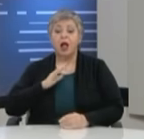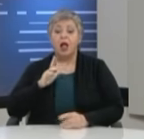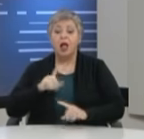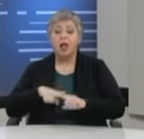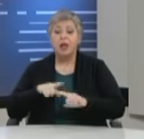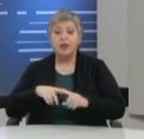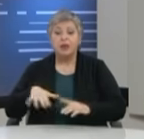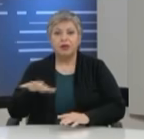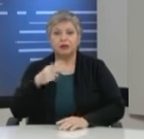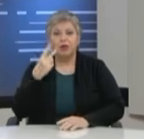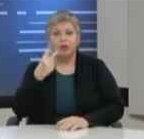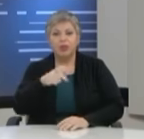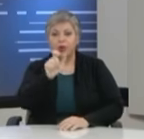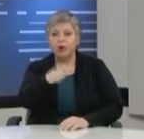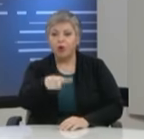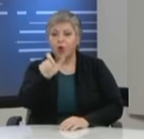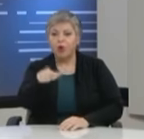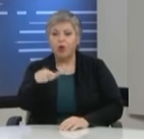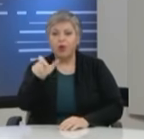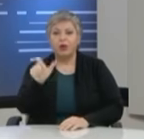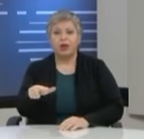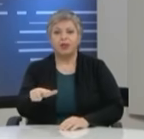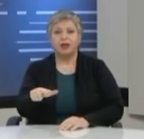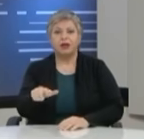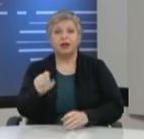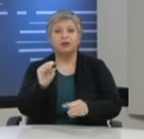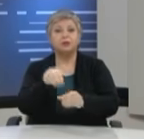του καθενός μας. Καθαρές κουβέντες, λοιπόν,